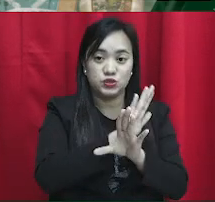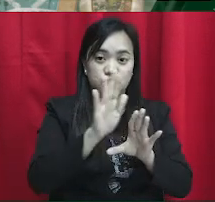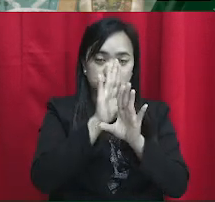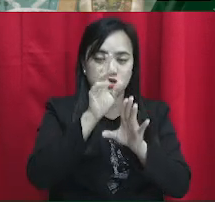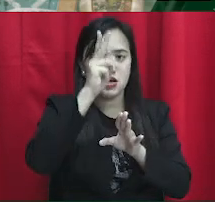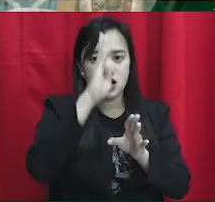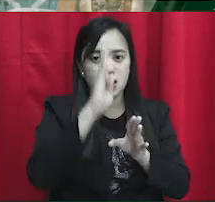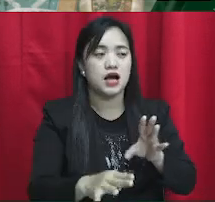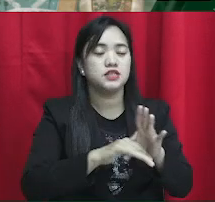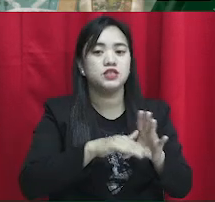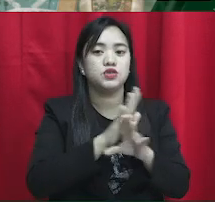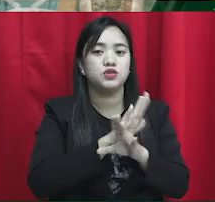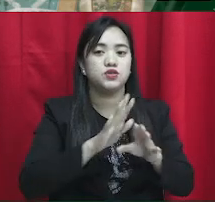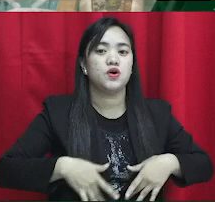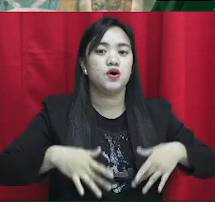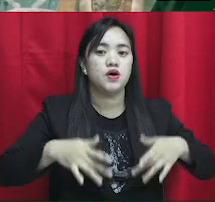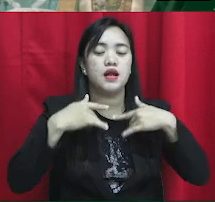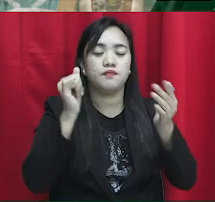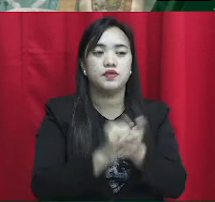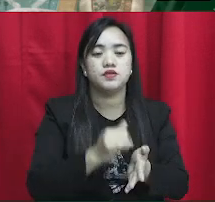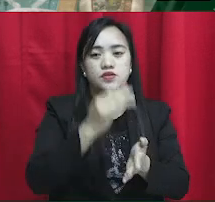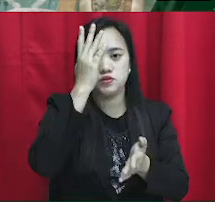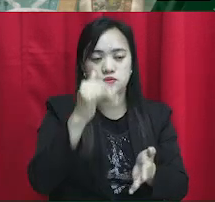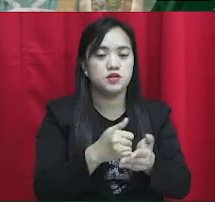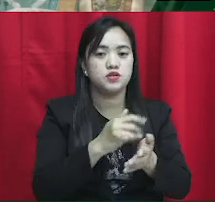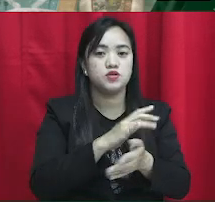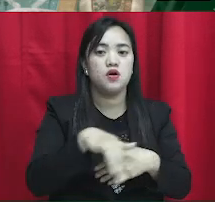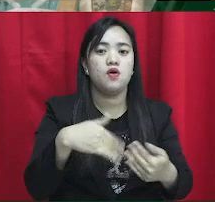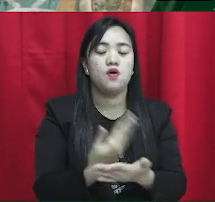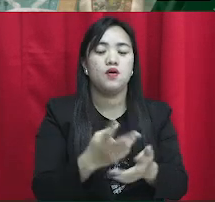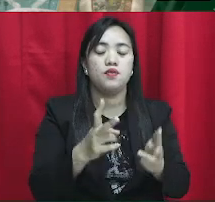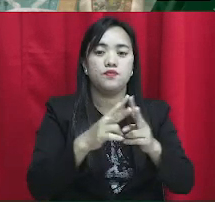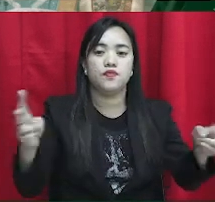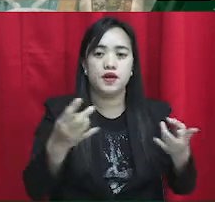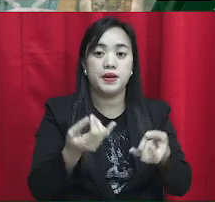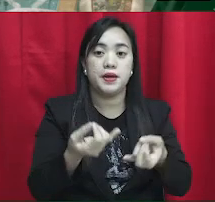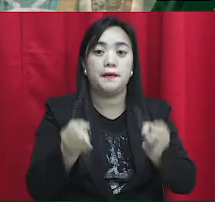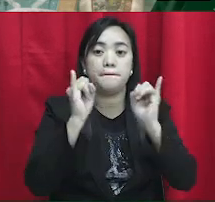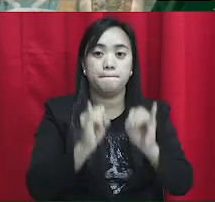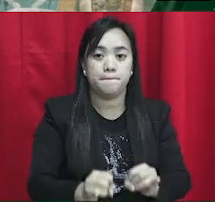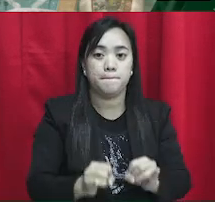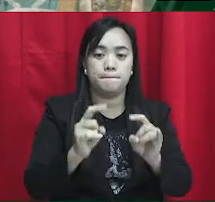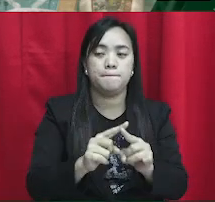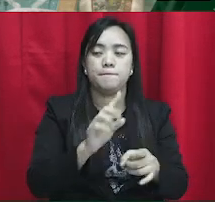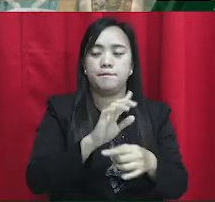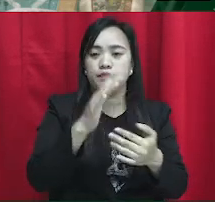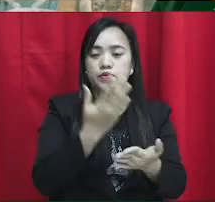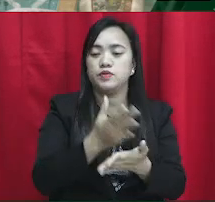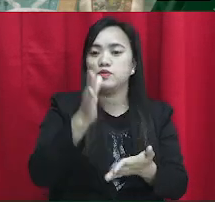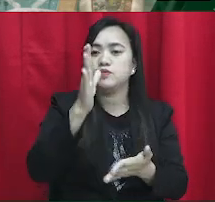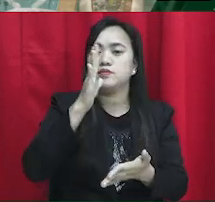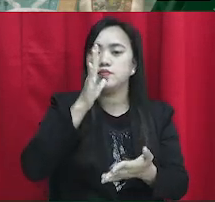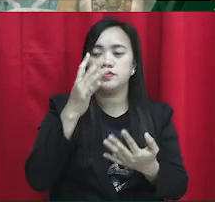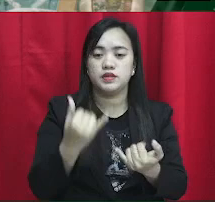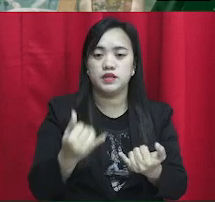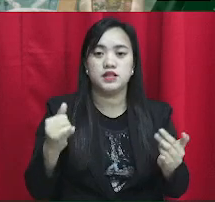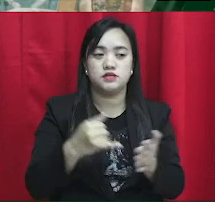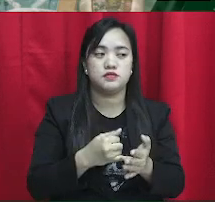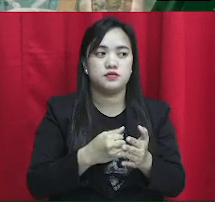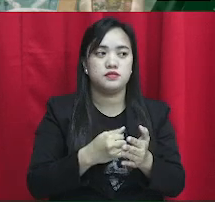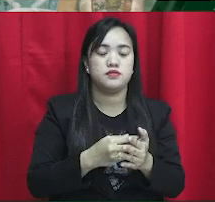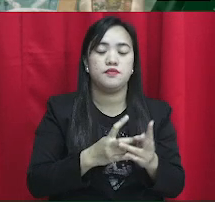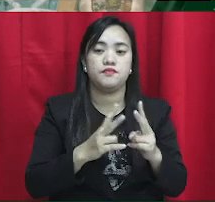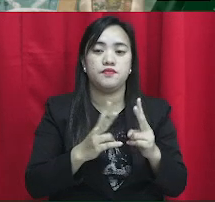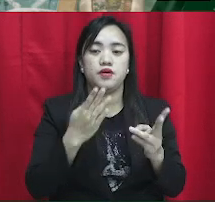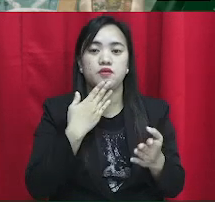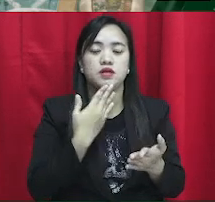ko nga, napaka-importante nito. Again, inuulit ko po, napaka-importante para sa mga nanay na nandiyan dyan. Ito po pinakamaganda.